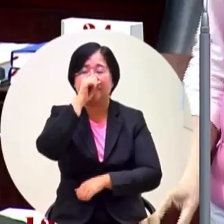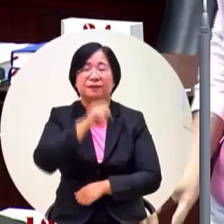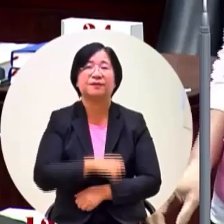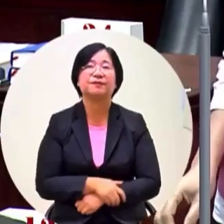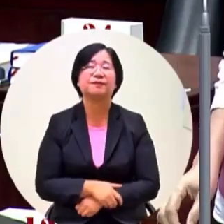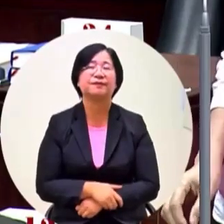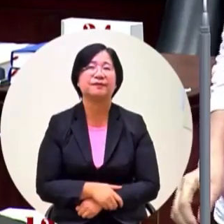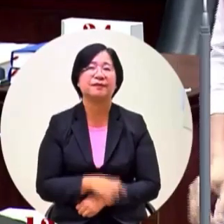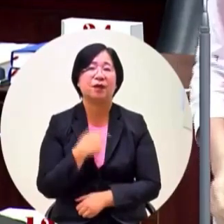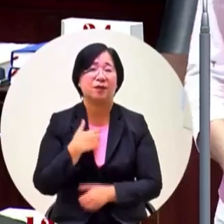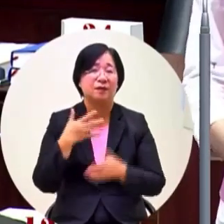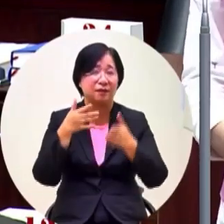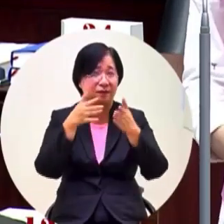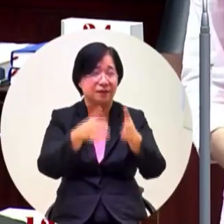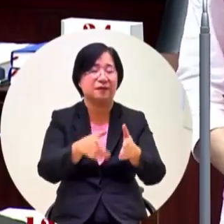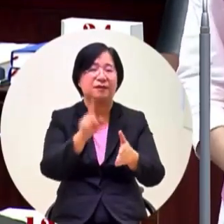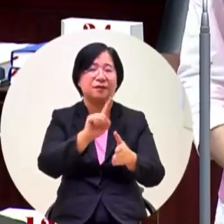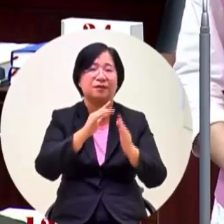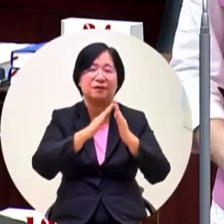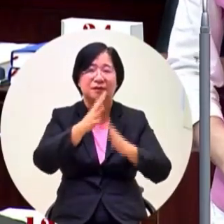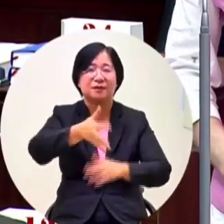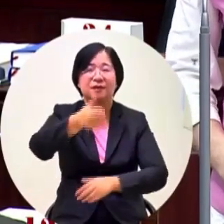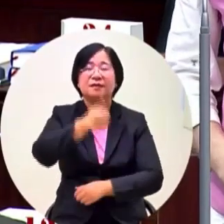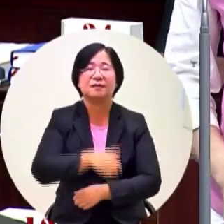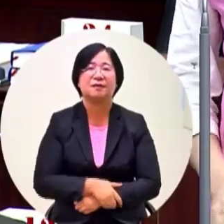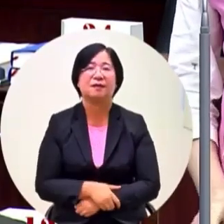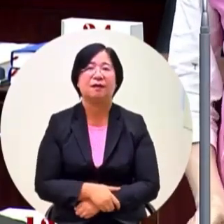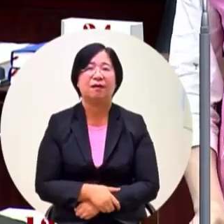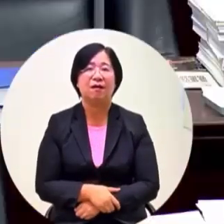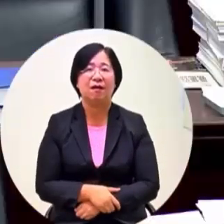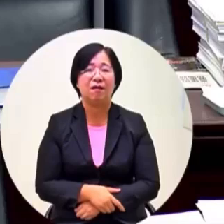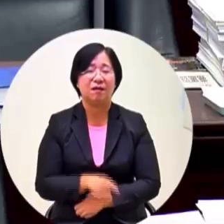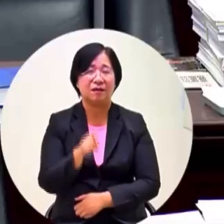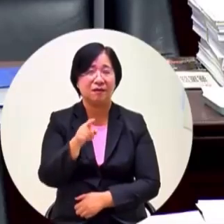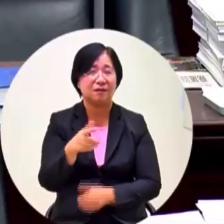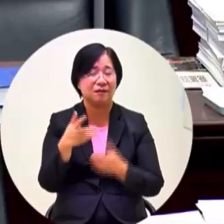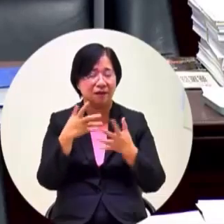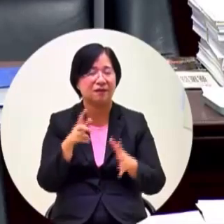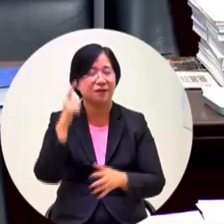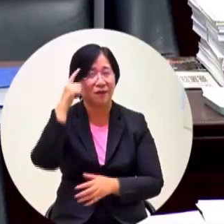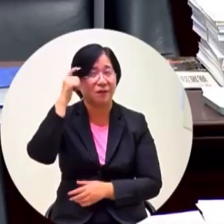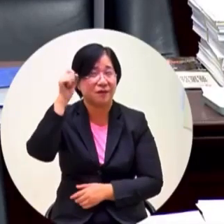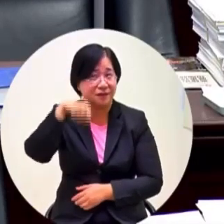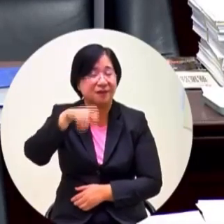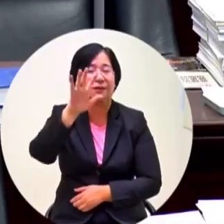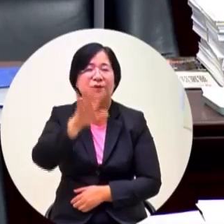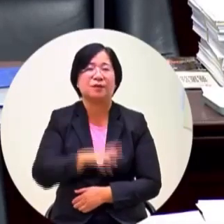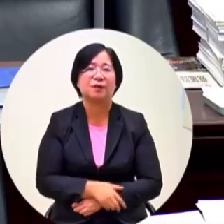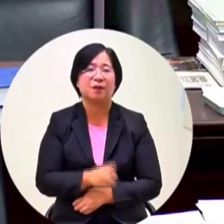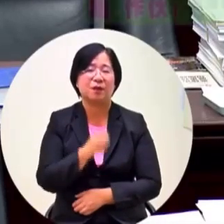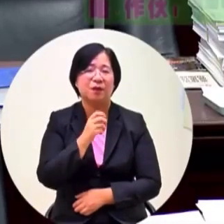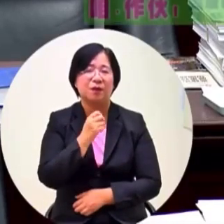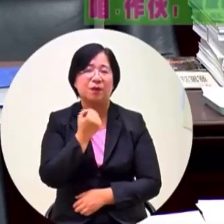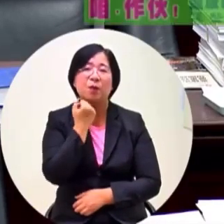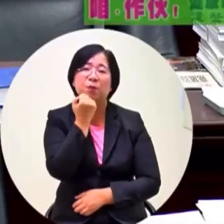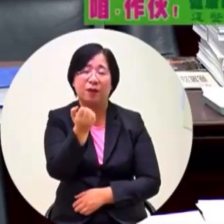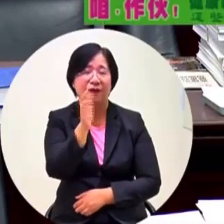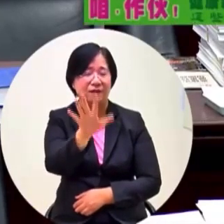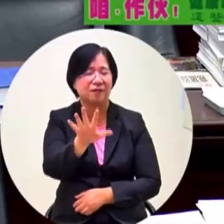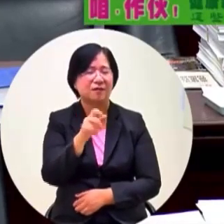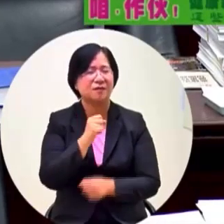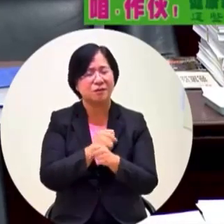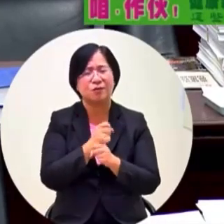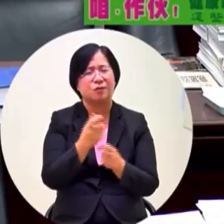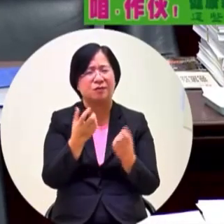来针对我们市长，市长，你有很多的承诺，你有承诺无作为啊，